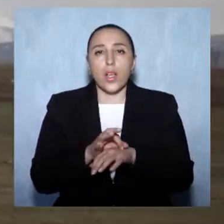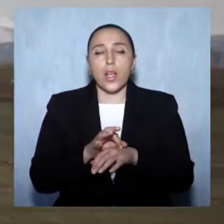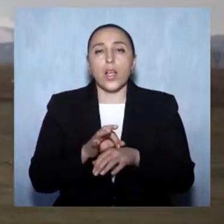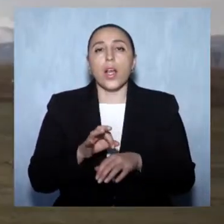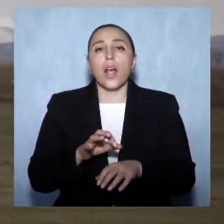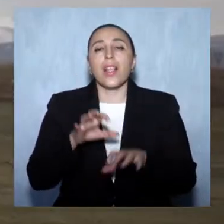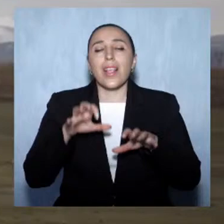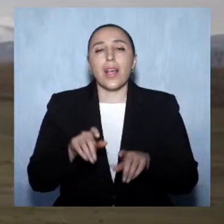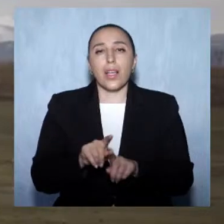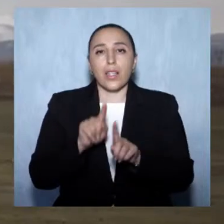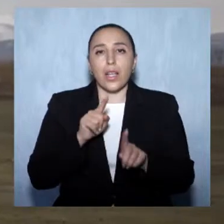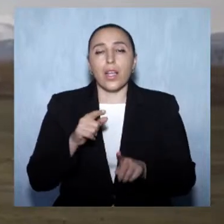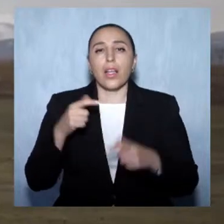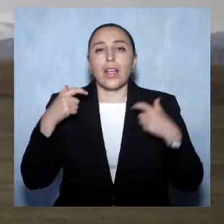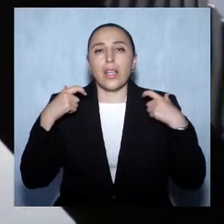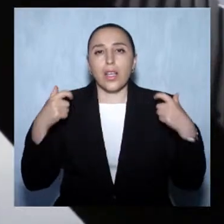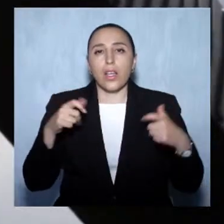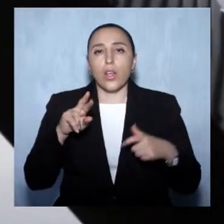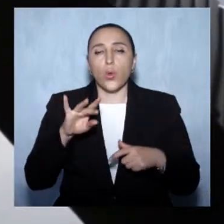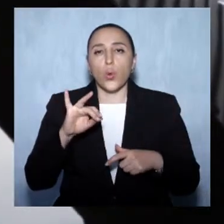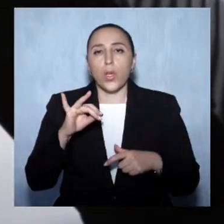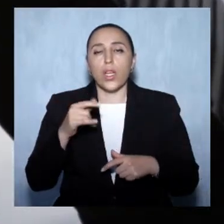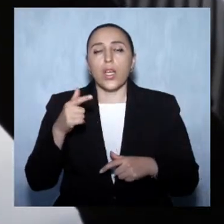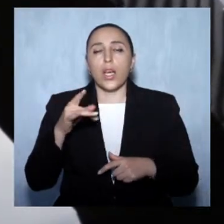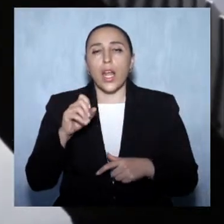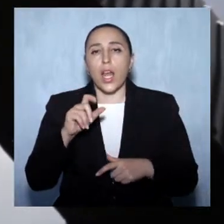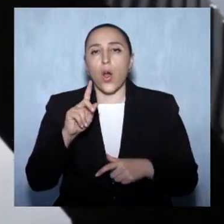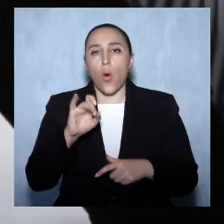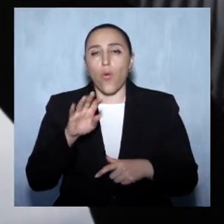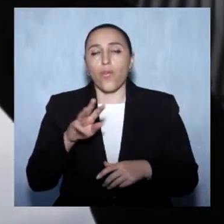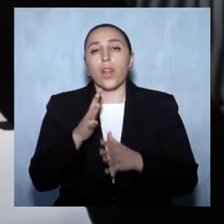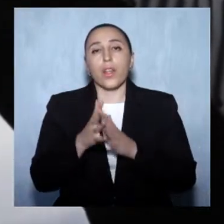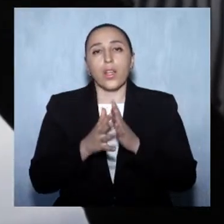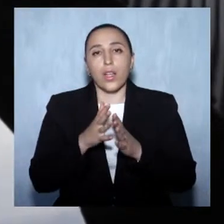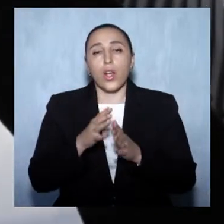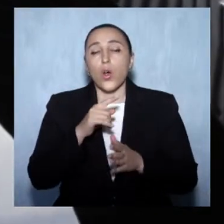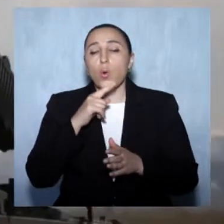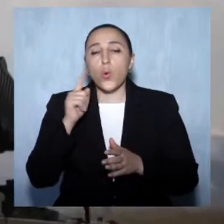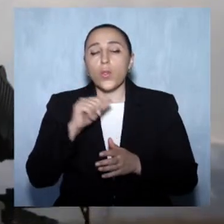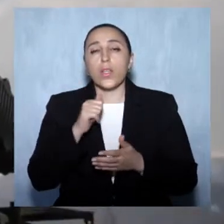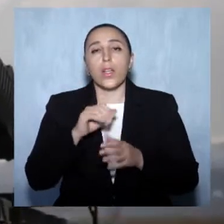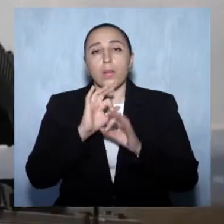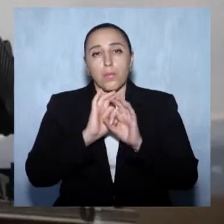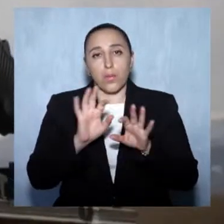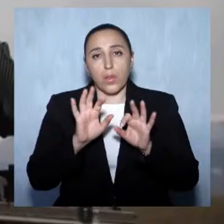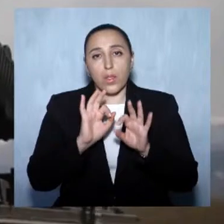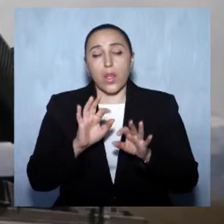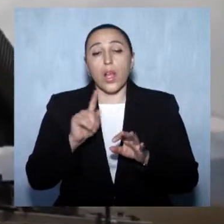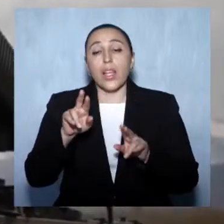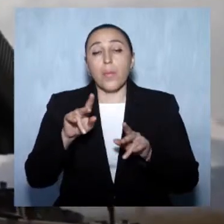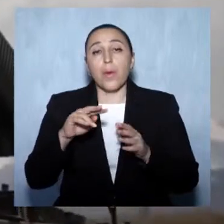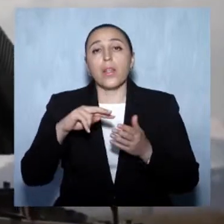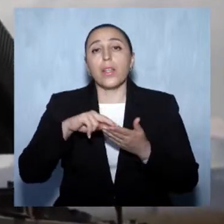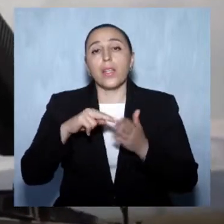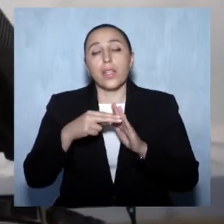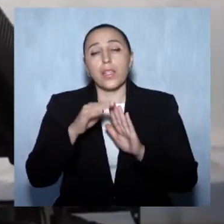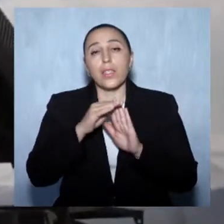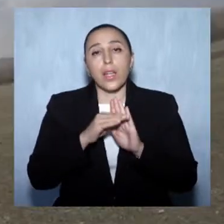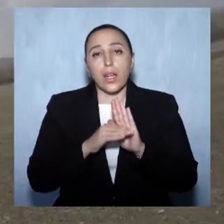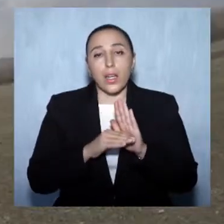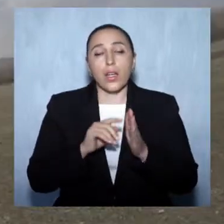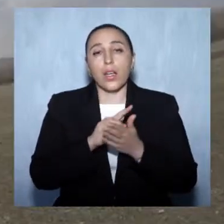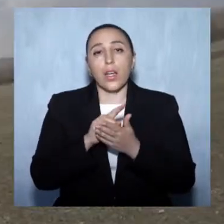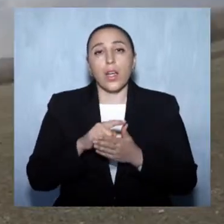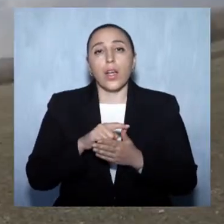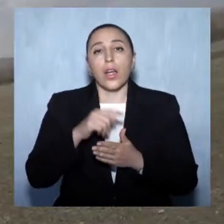նախագահի տեղակալ գեներալ գնդապետ Յուրի Գրեխովը։ Ռուսական տասի փոխանցմամբ նա նշել է, որ նման նախագծեր քննարկվում են